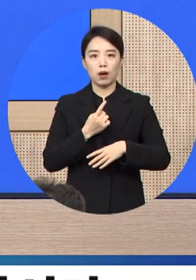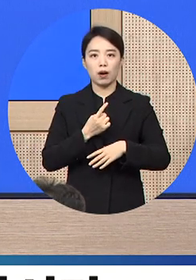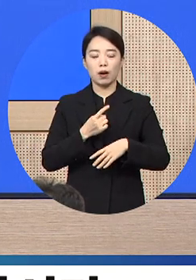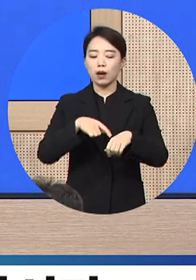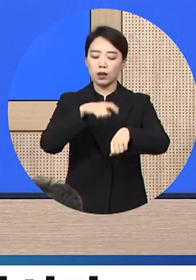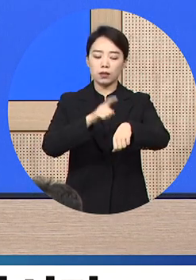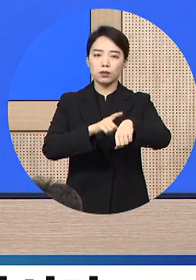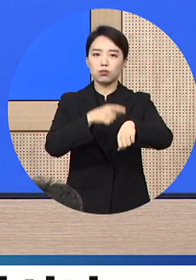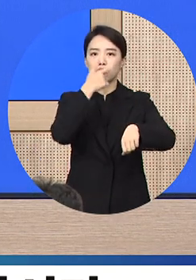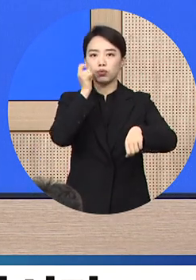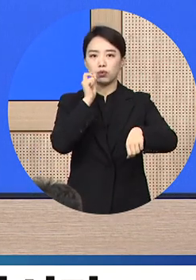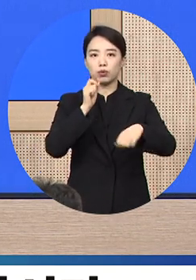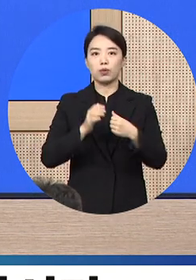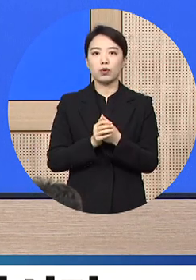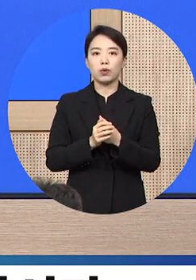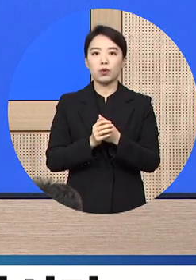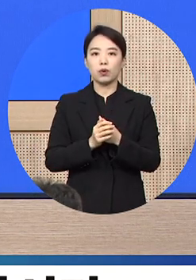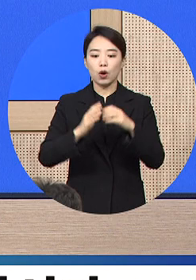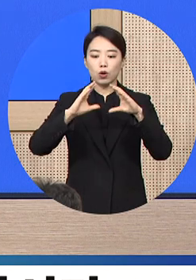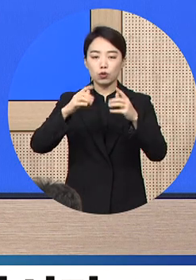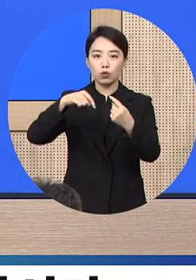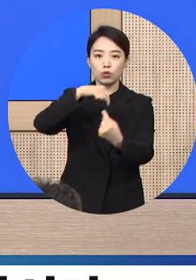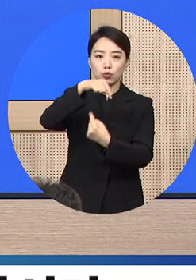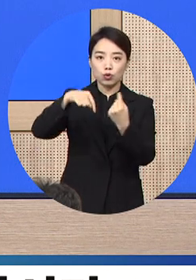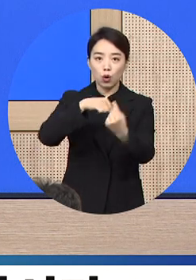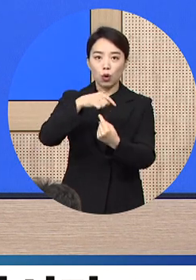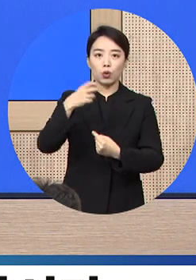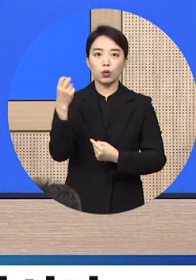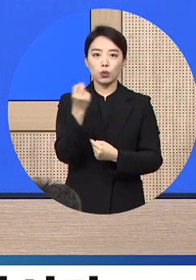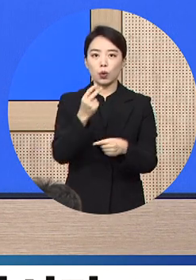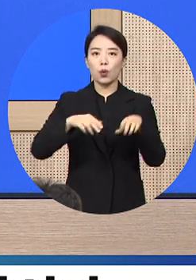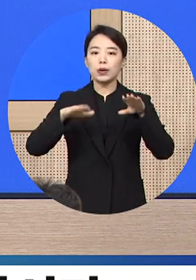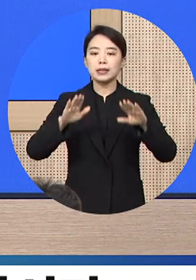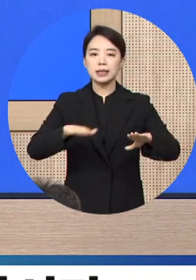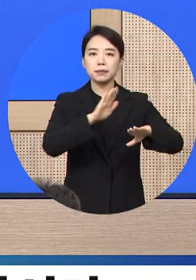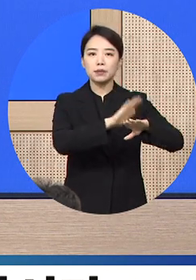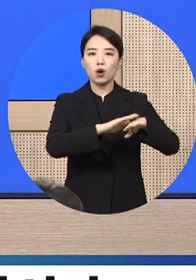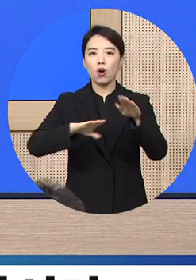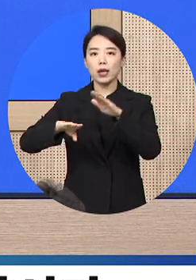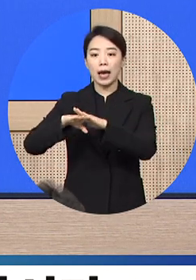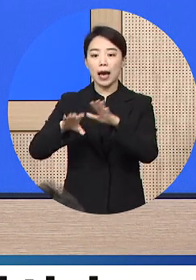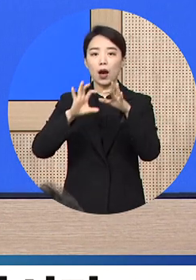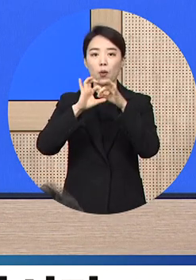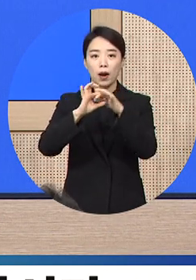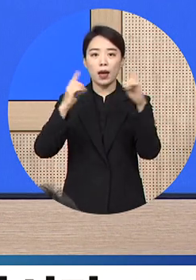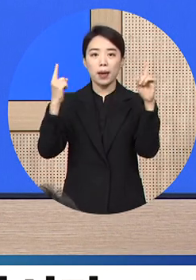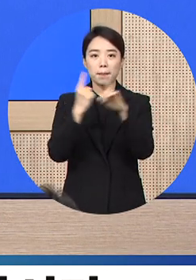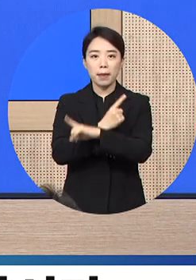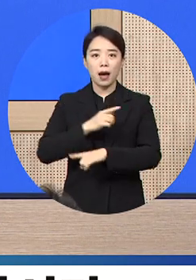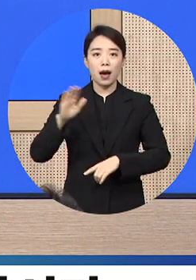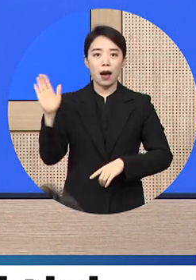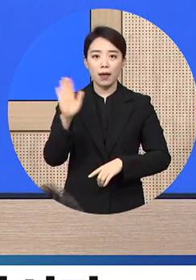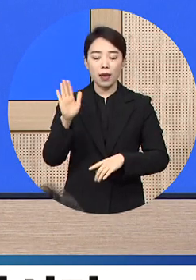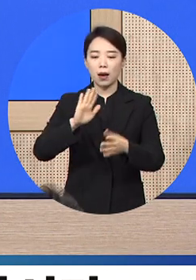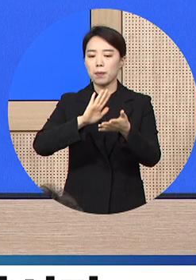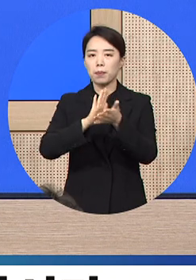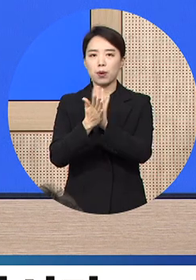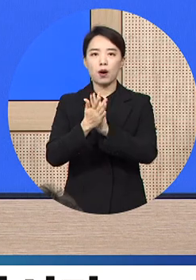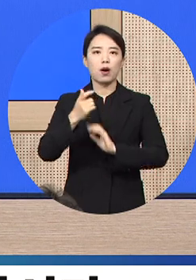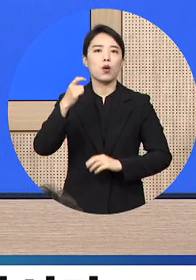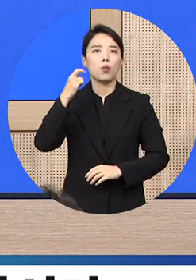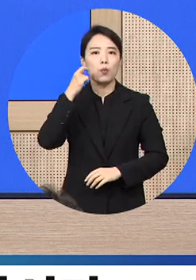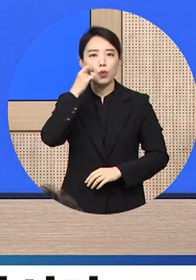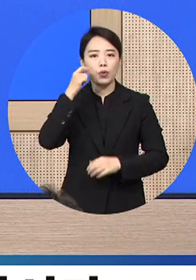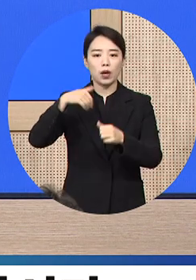시간이 없습니다. 국정운영 기조와 지금의 여야 관계를 바꾸지 않으면 돌이킬 수 없는 상황까지